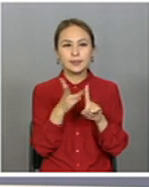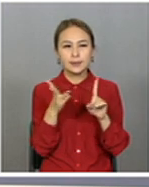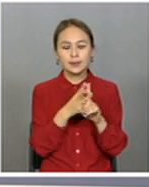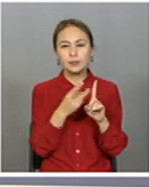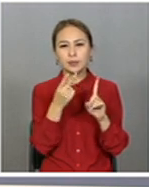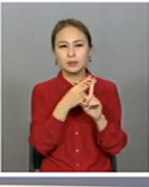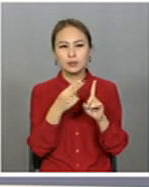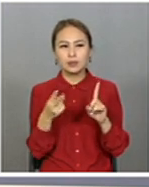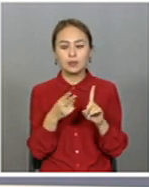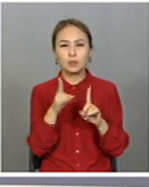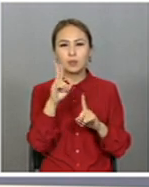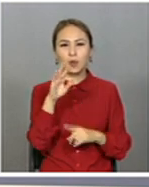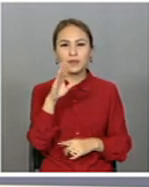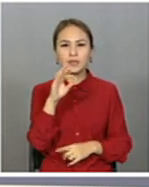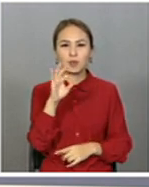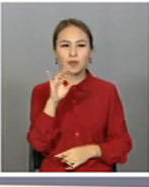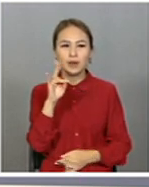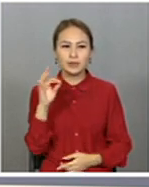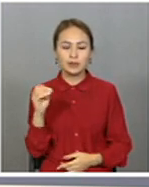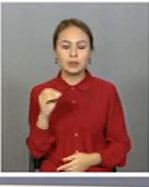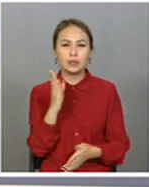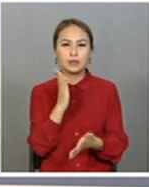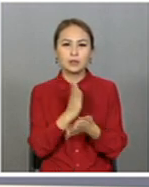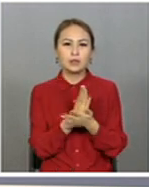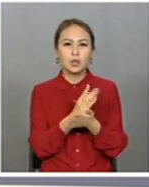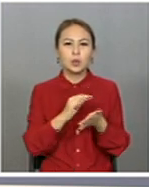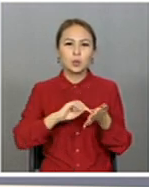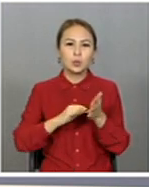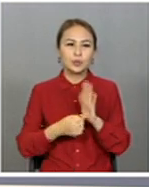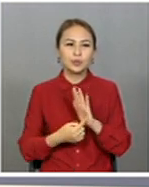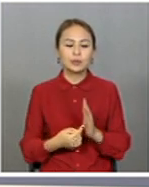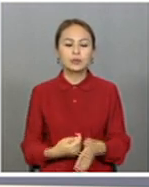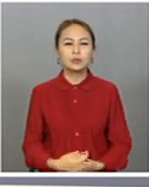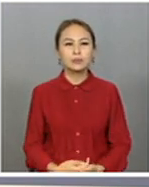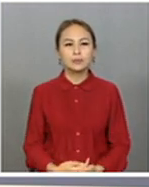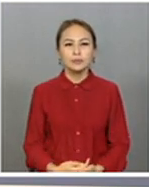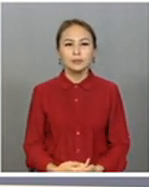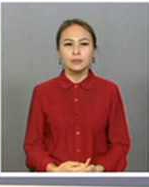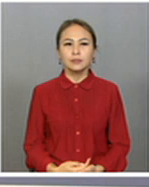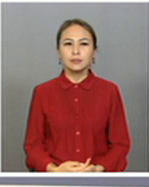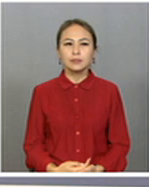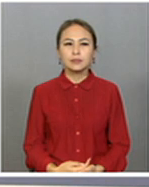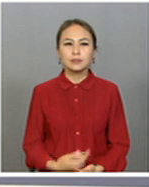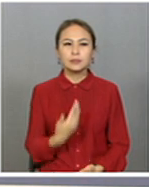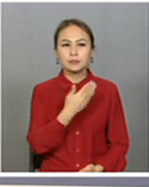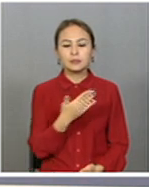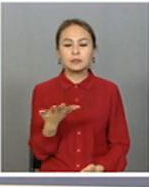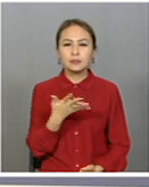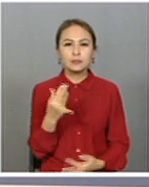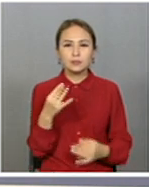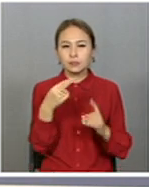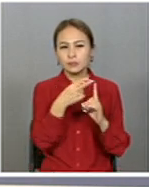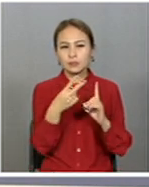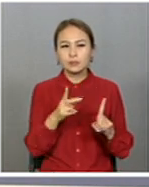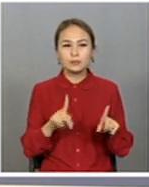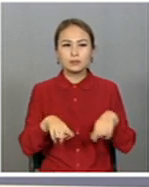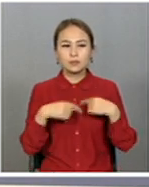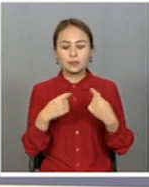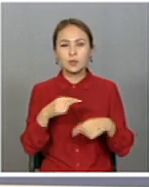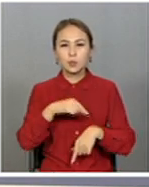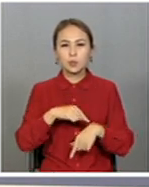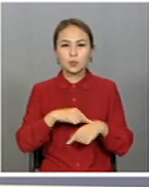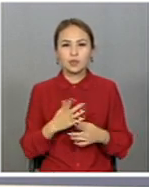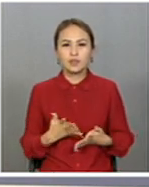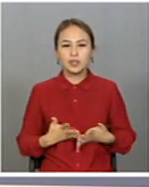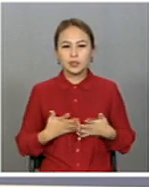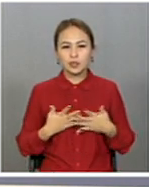предложение, повествовательное, стоит точка. Итак, какое из этих предложений передает чувство